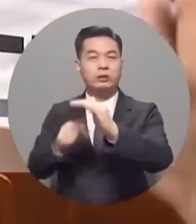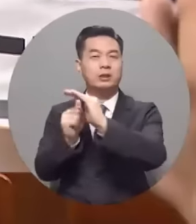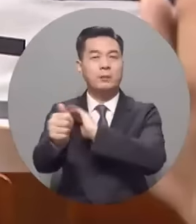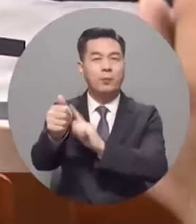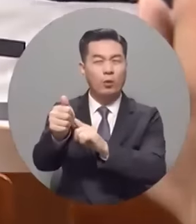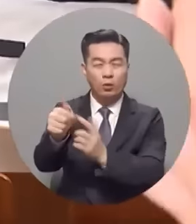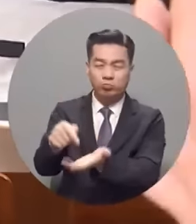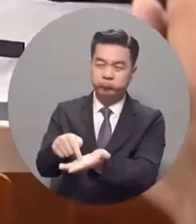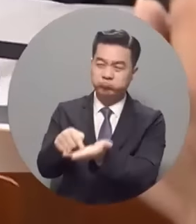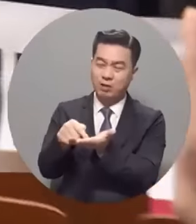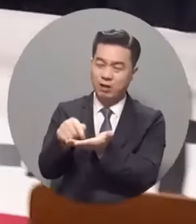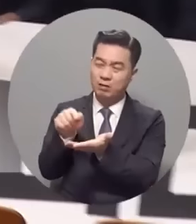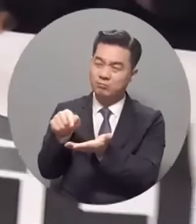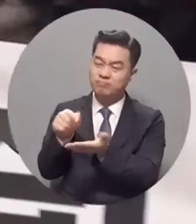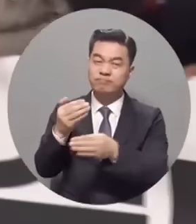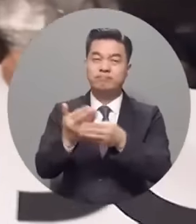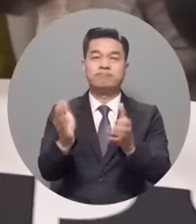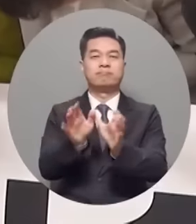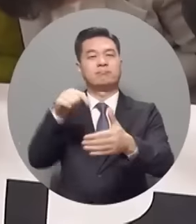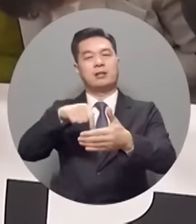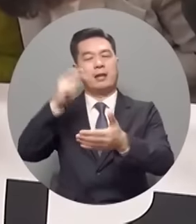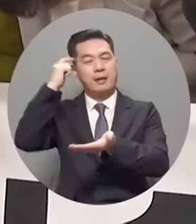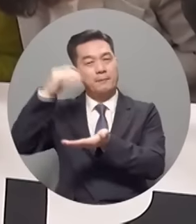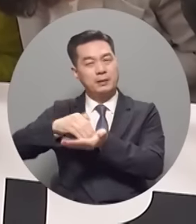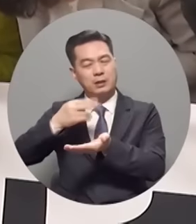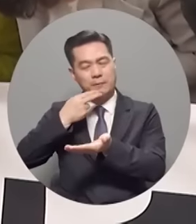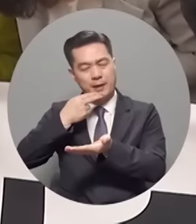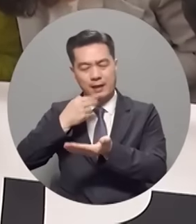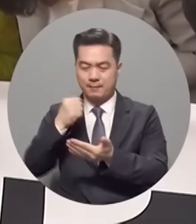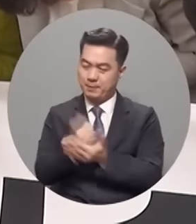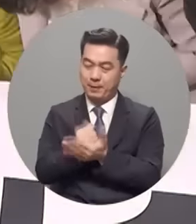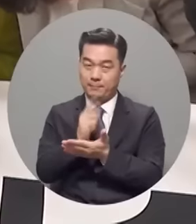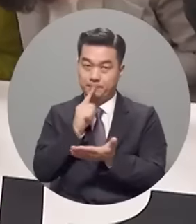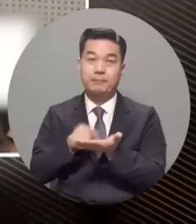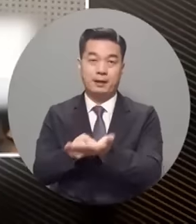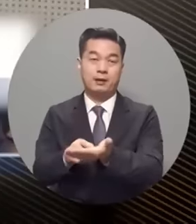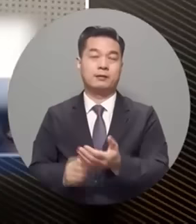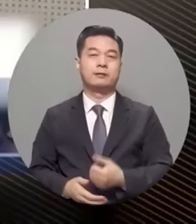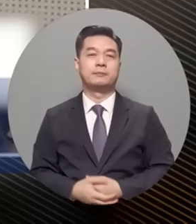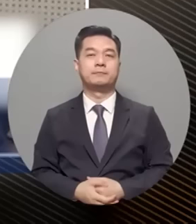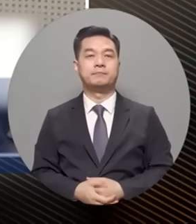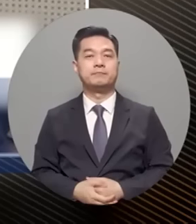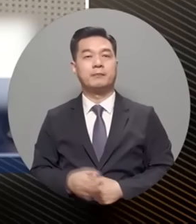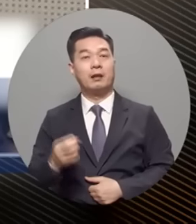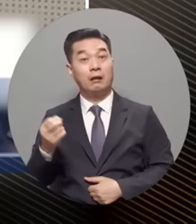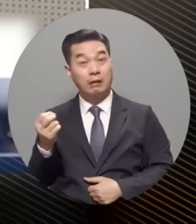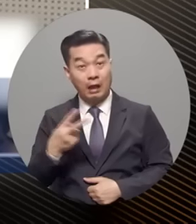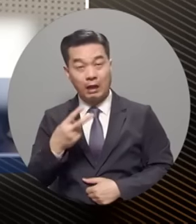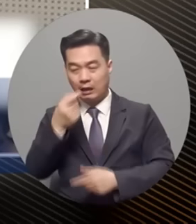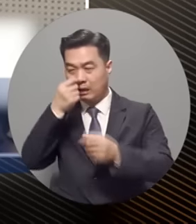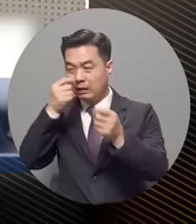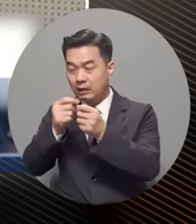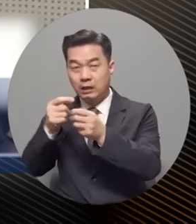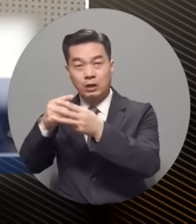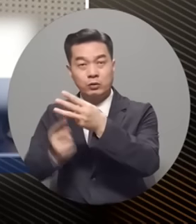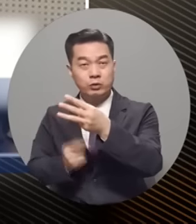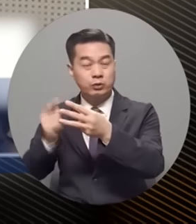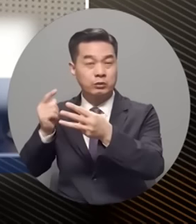움직임에 당내에서도 반성이 없다는 비판이 나왔습니다. 또 다시 친윤으로 물러가면서